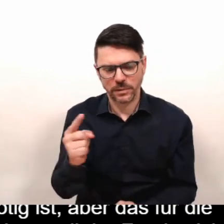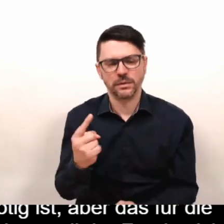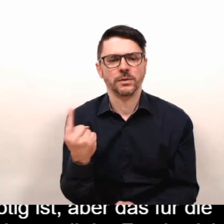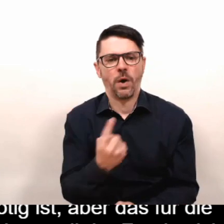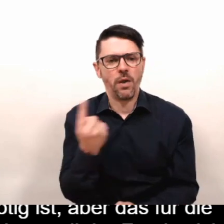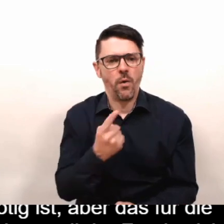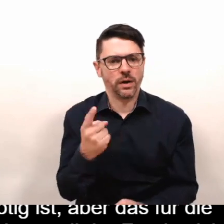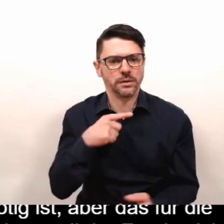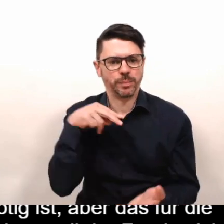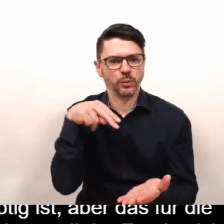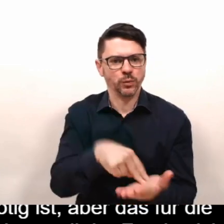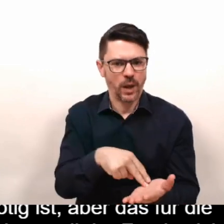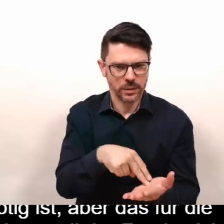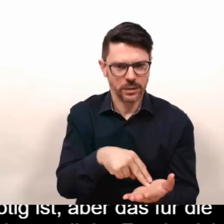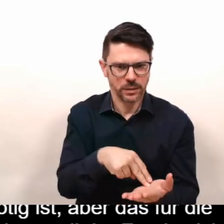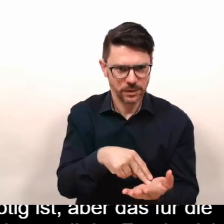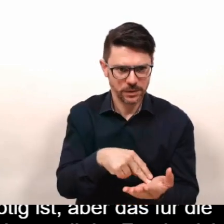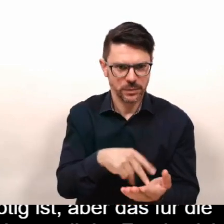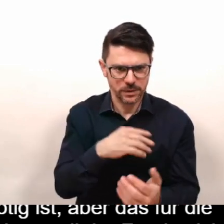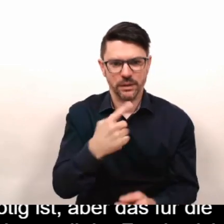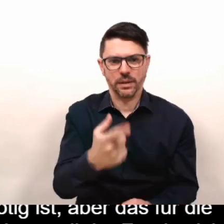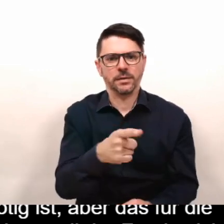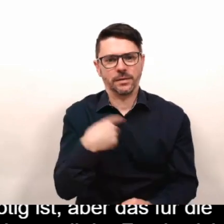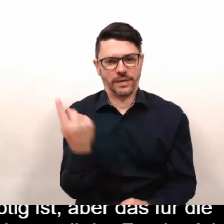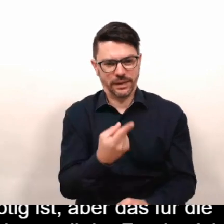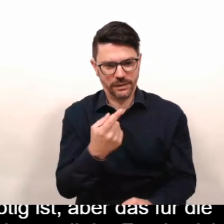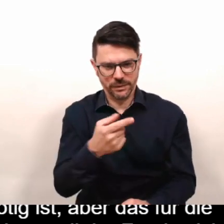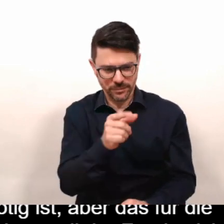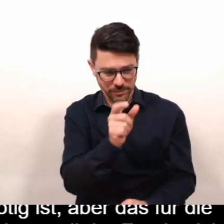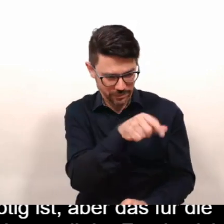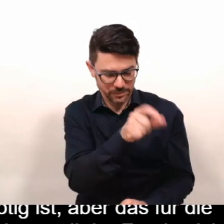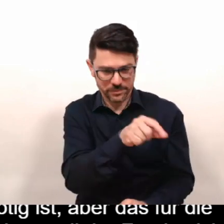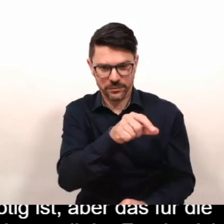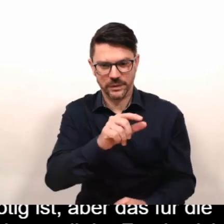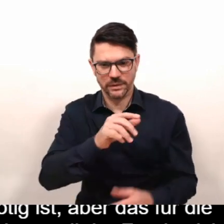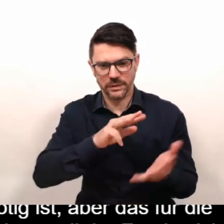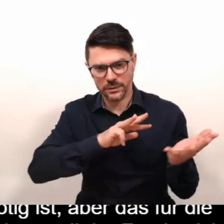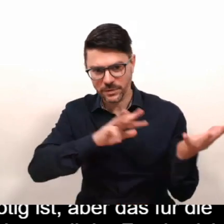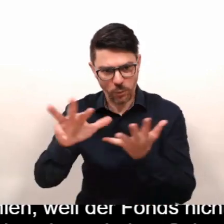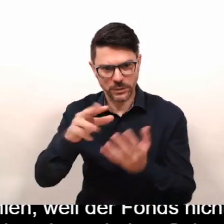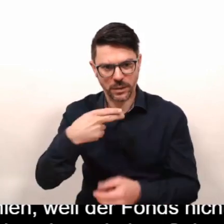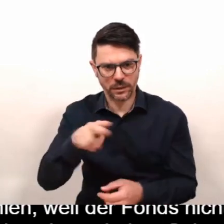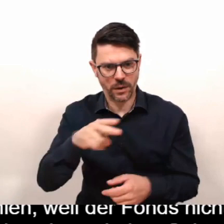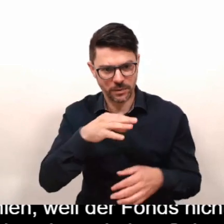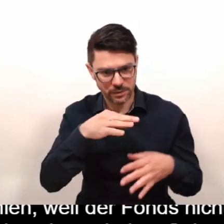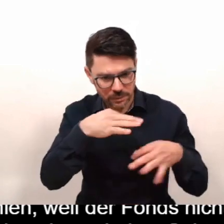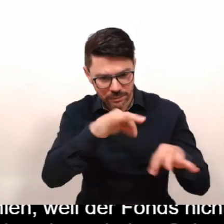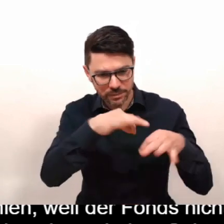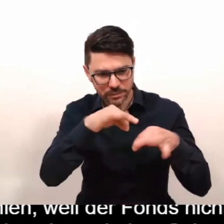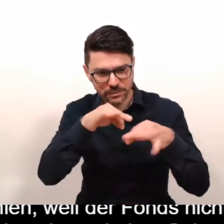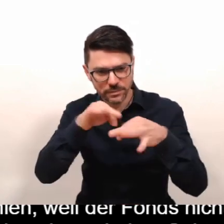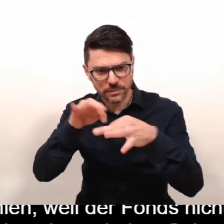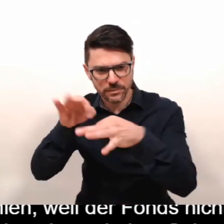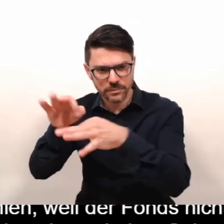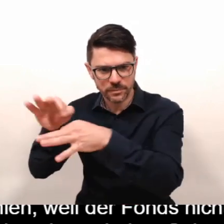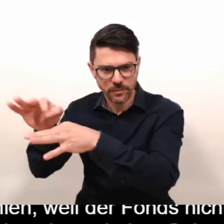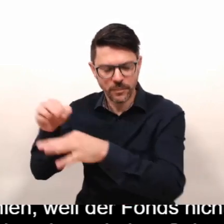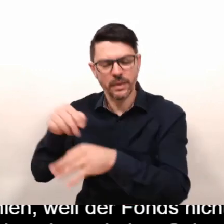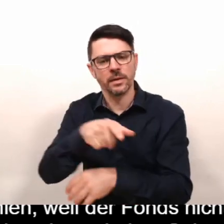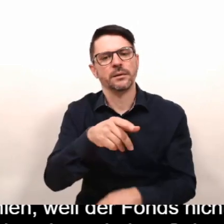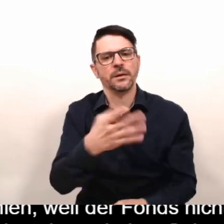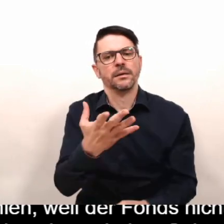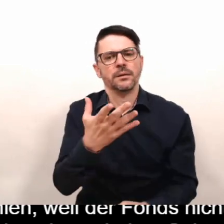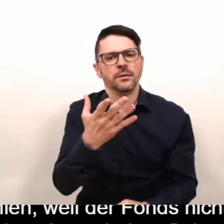wofür das Bundesgeld der Grundsicherung angelegt ist. Und genauso ist es ja bei einem Betrieb mit meinetwegen fünf